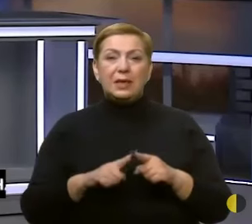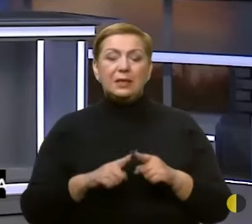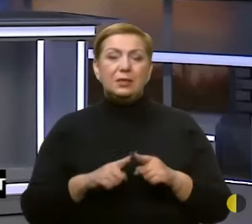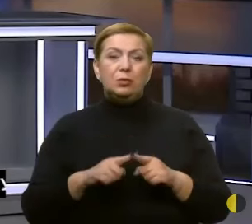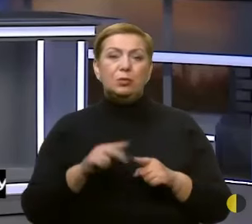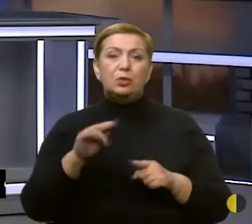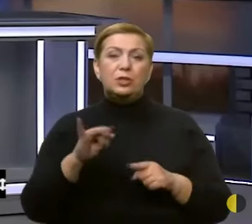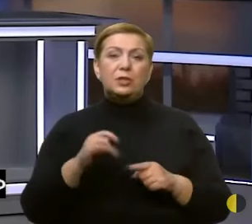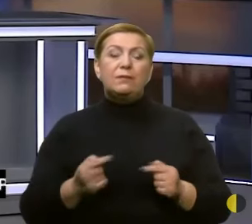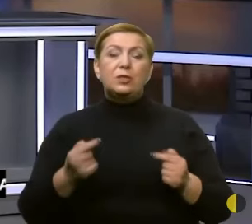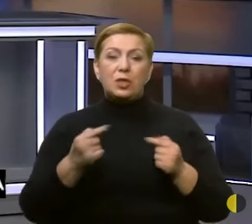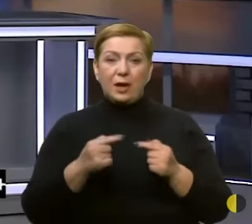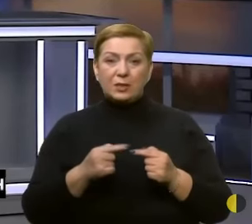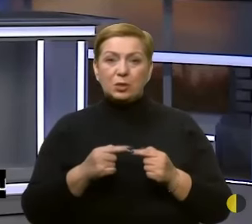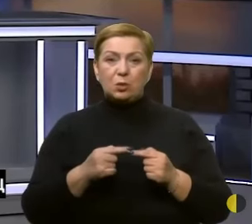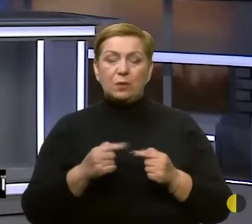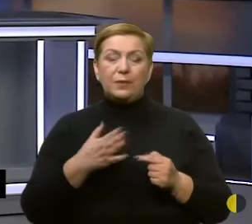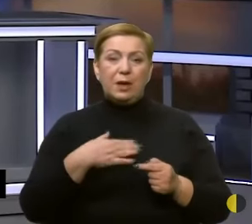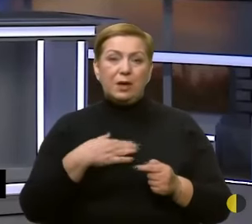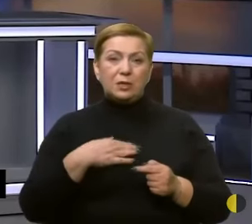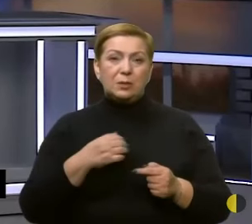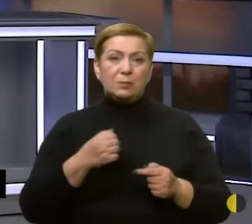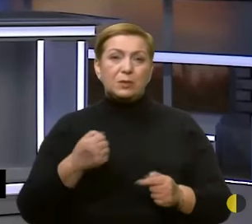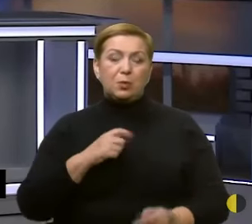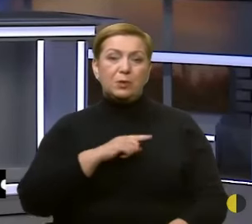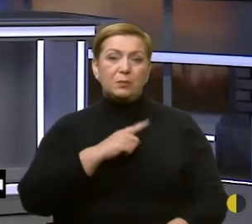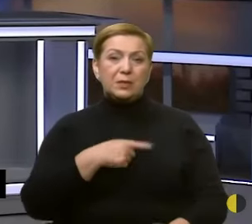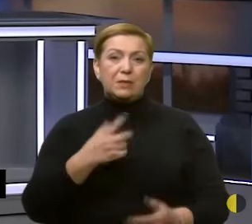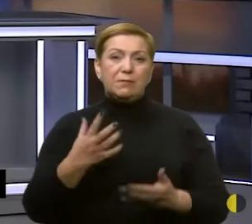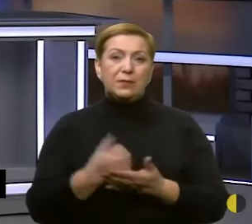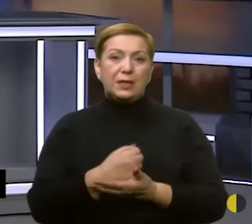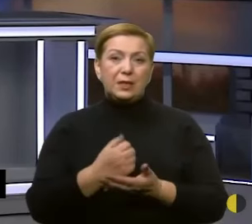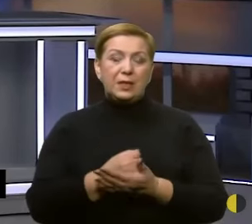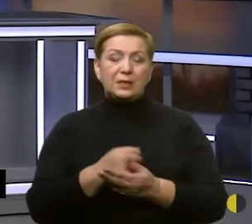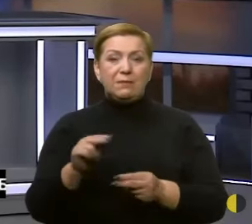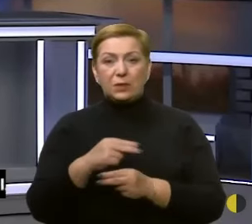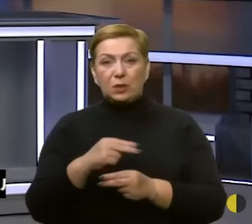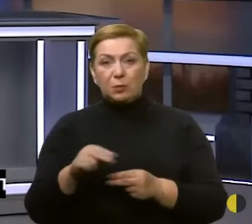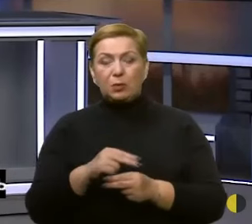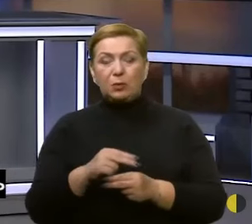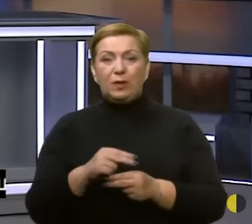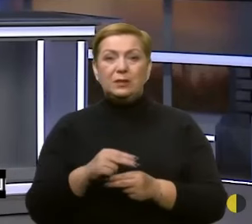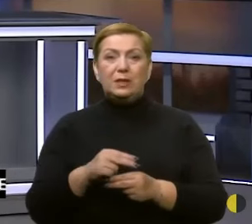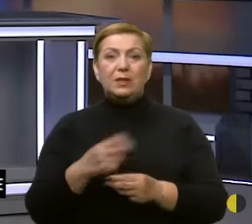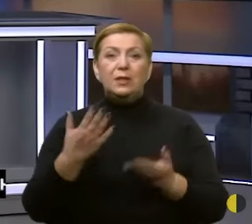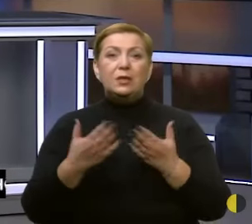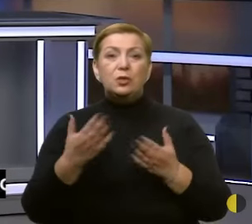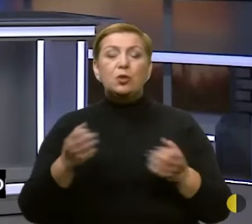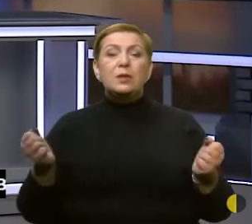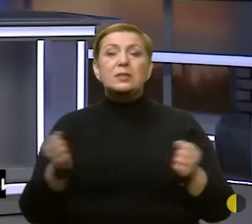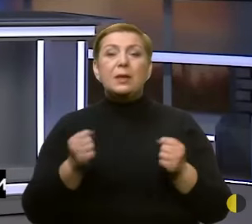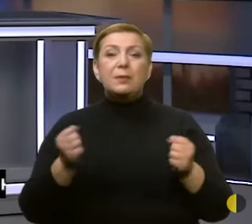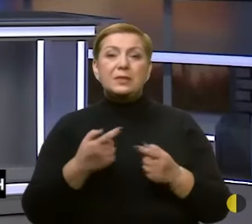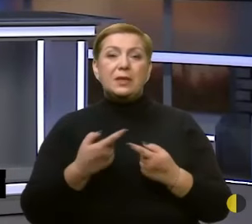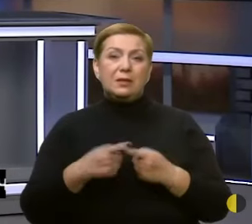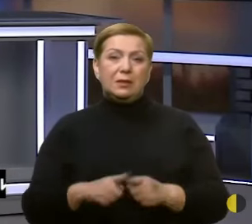вчасно нашим Збройним силам вдається її відремонтувати у разі необхідності і поладнати, навіть якщо вона замерзає?